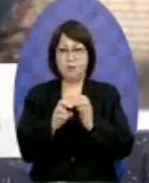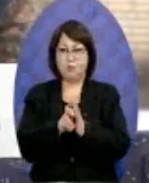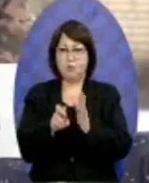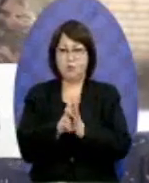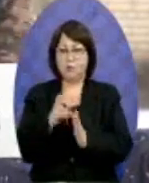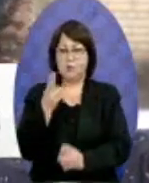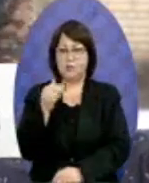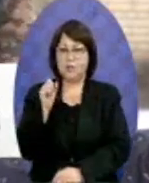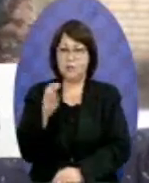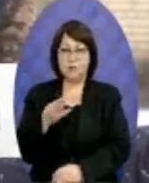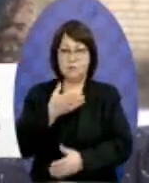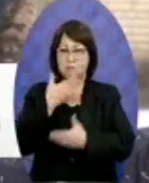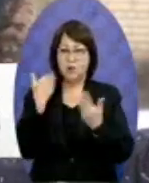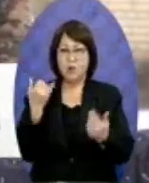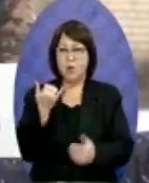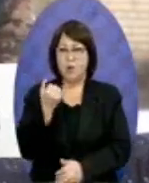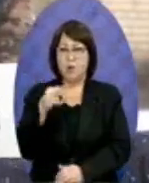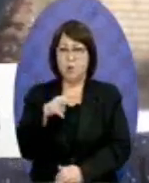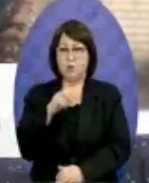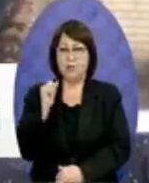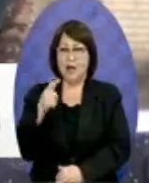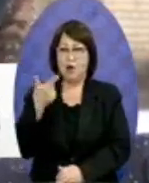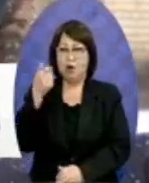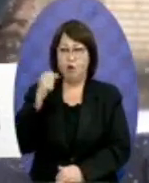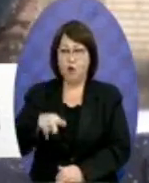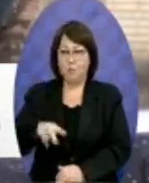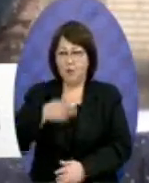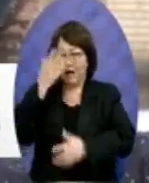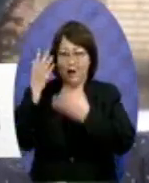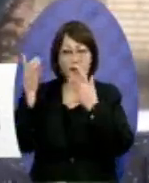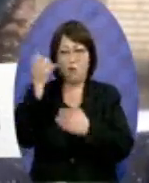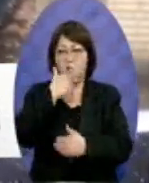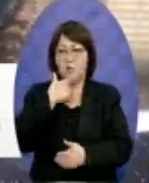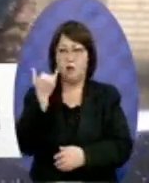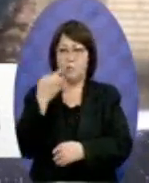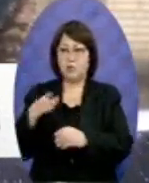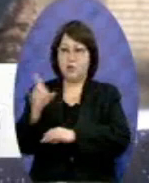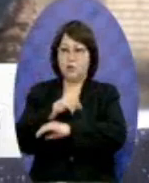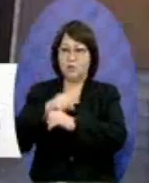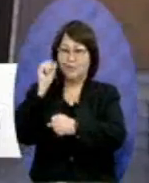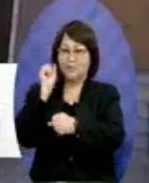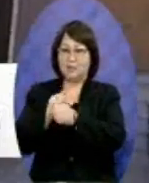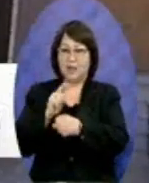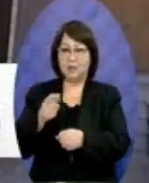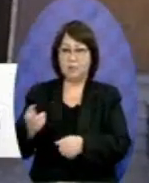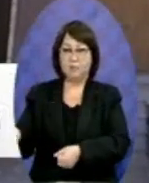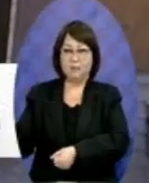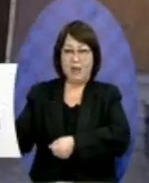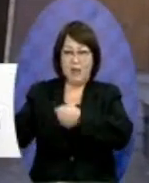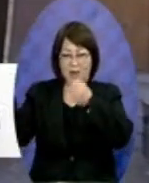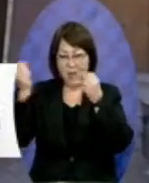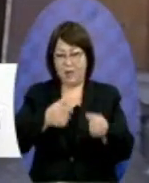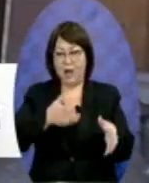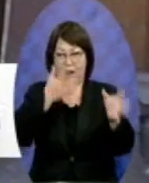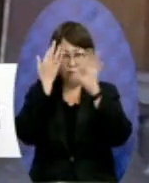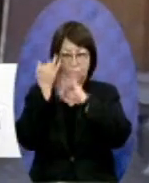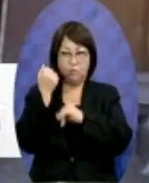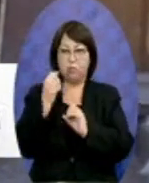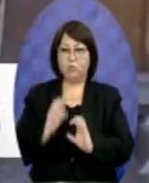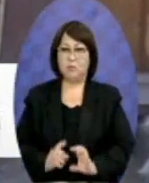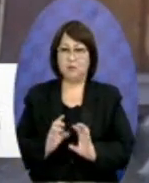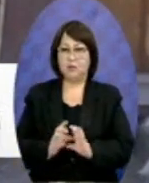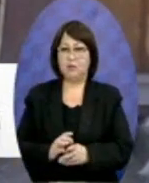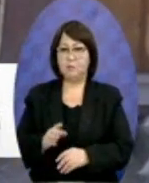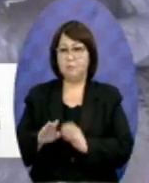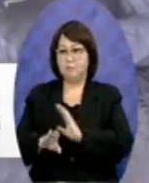энэ Улан гомос хаагад ултахгүй шүү дээ. Хот руу захиална. Захиалаа тэр маань эртэл 10 томдөг байхгүй юу? Баруун бүсэд цементийн үйлдвэртэй